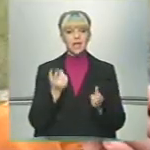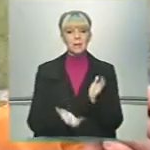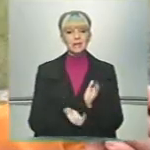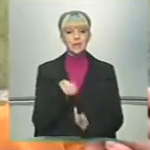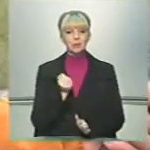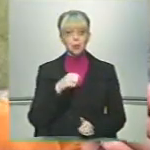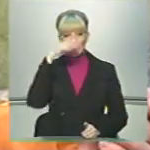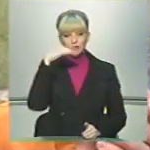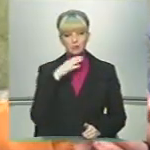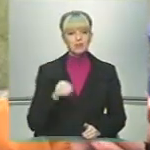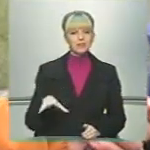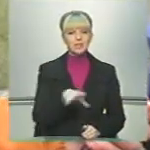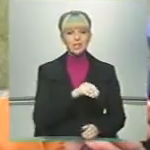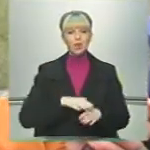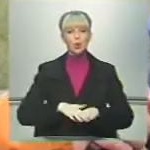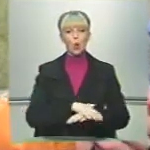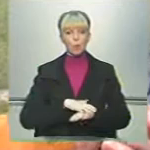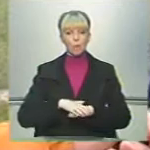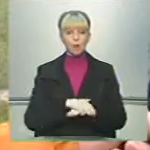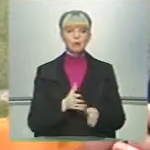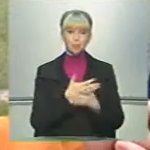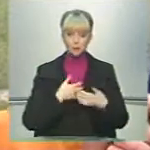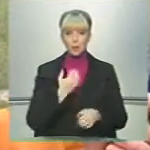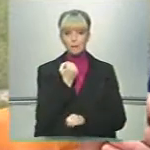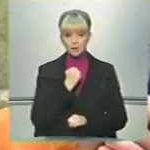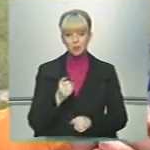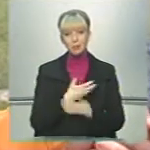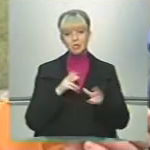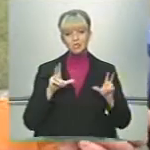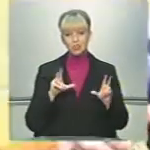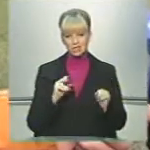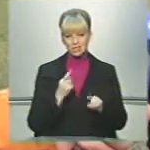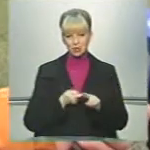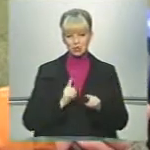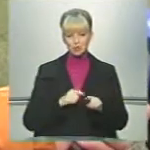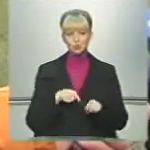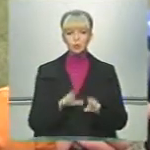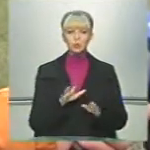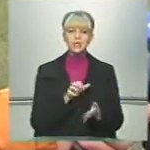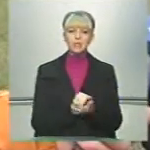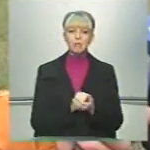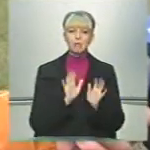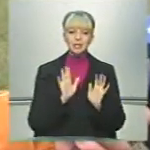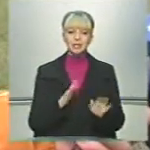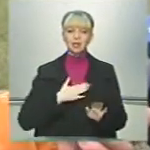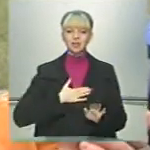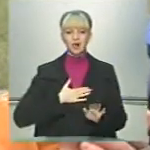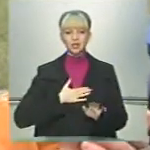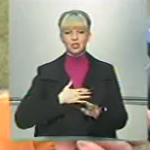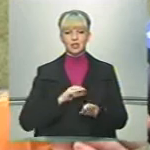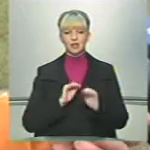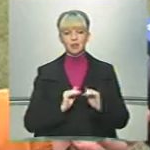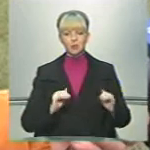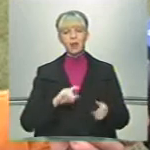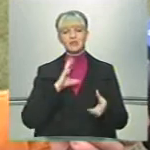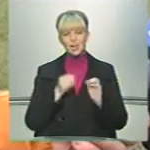від батьків, від всієї громади, і ми перемогли, і ми щасливі від цього. Тут будуть займатися не тільки наші вихованці, я думаю,